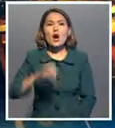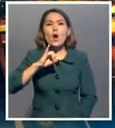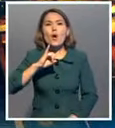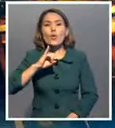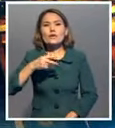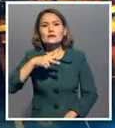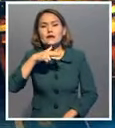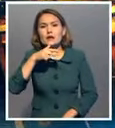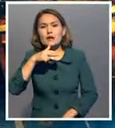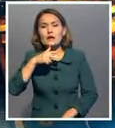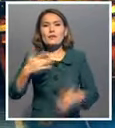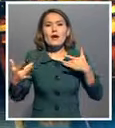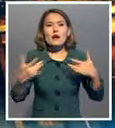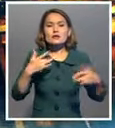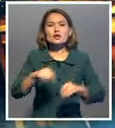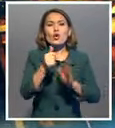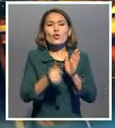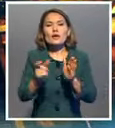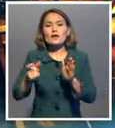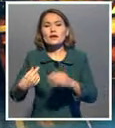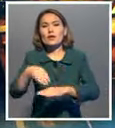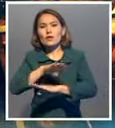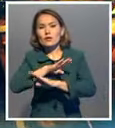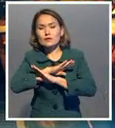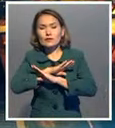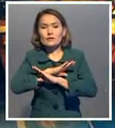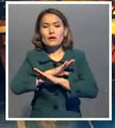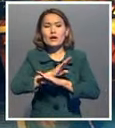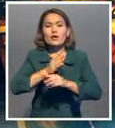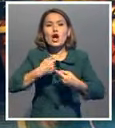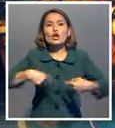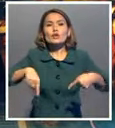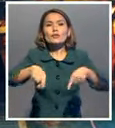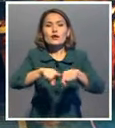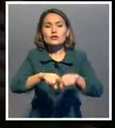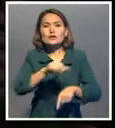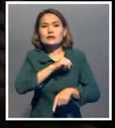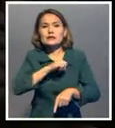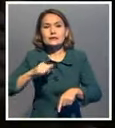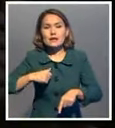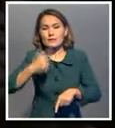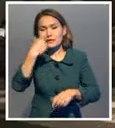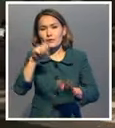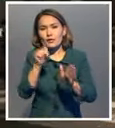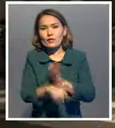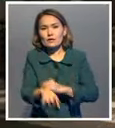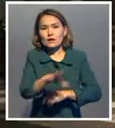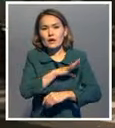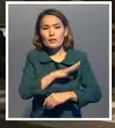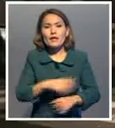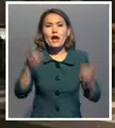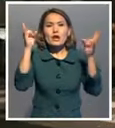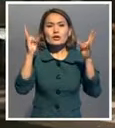Оңтүстік Кореяда концертте 16 адам қаза тапқан соң ұйымдастырушы өз-өзіне қол жұмсады. Полицияның мәлімдеуінше ер адам Соннан қаласындағы трагедия